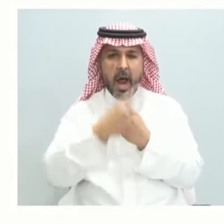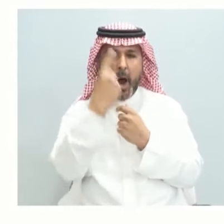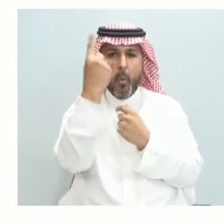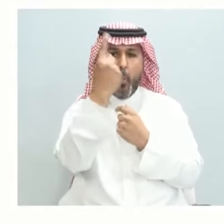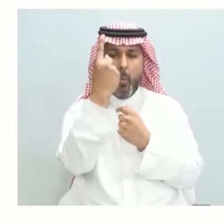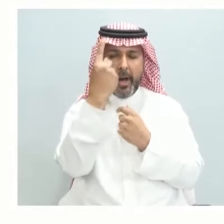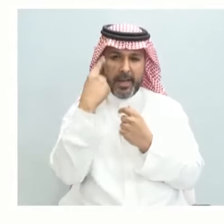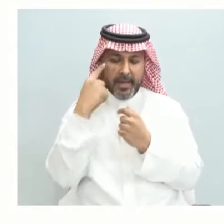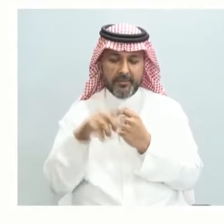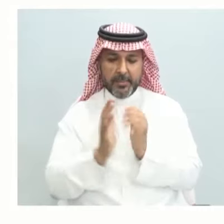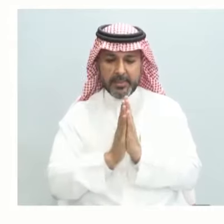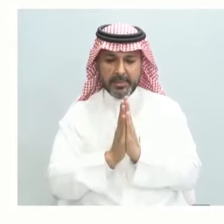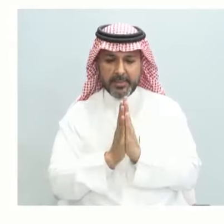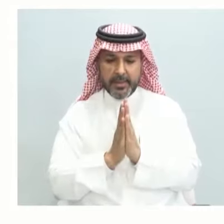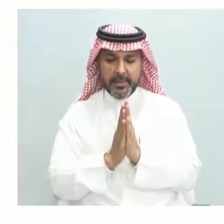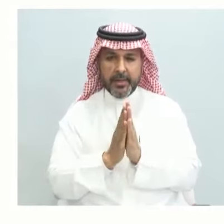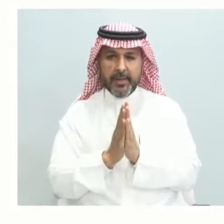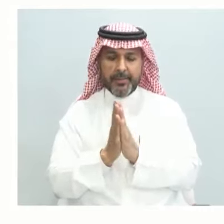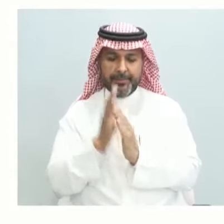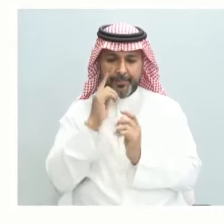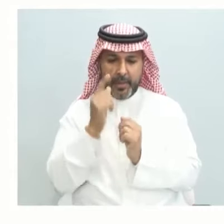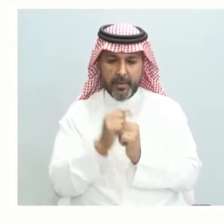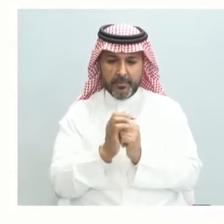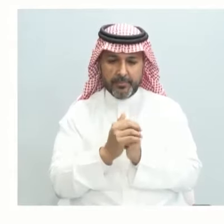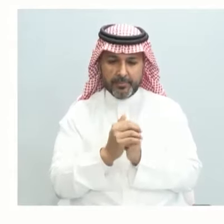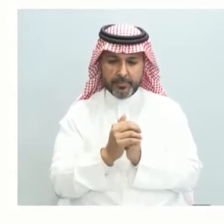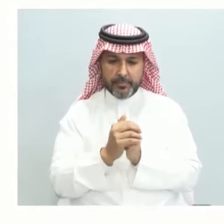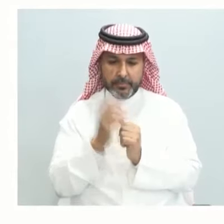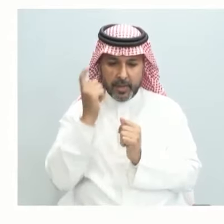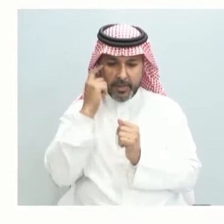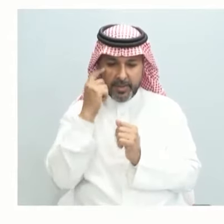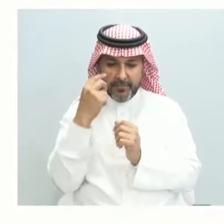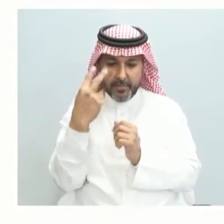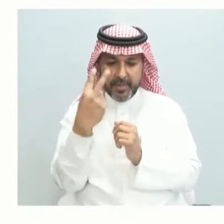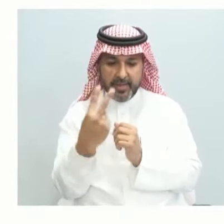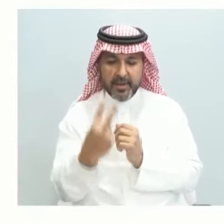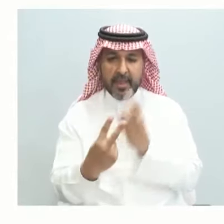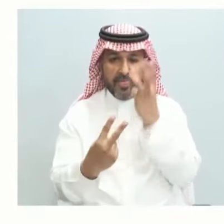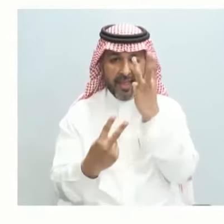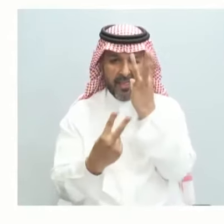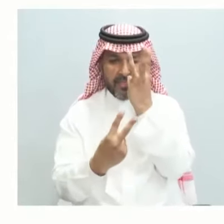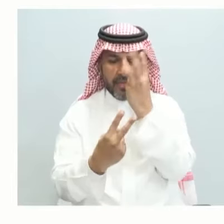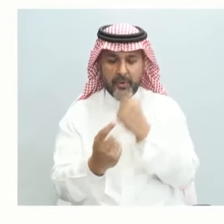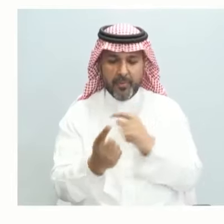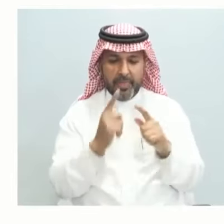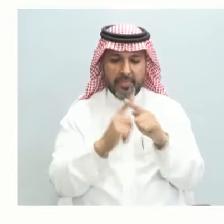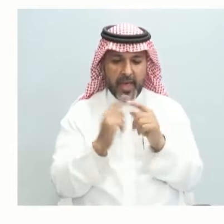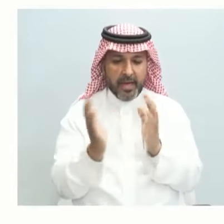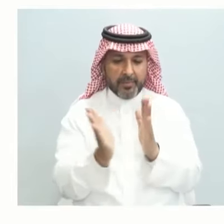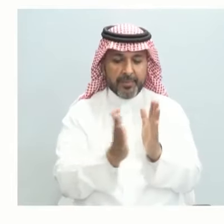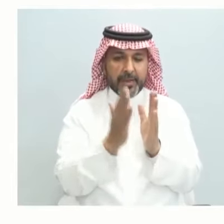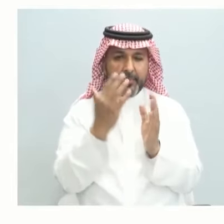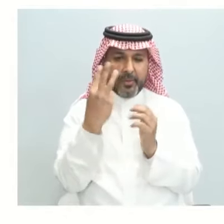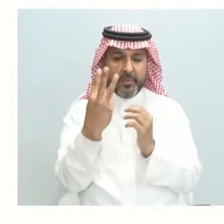اثنين اس ثلاثه ضرب ثلاثه اس واحد ضرب خمسه اس واحد اذا تم تحليل